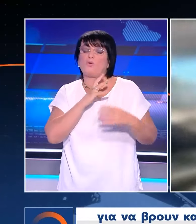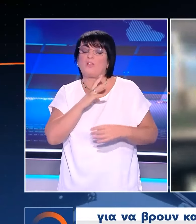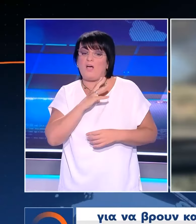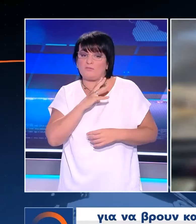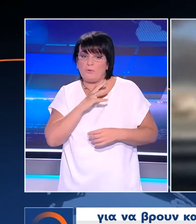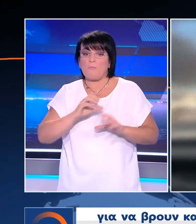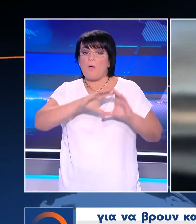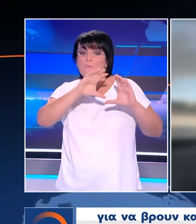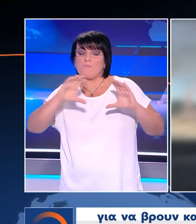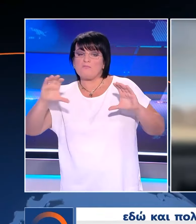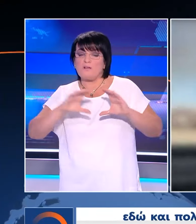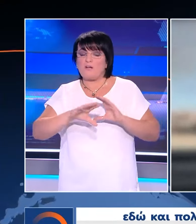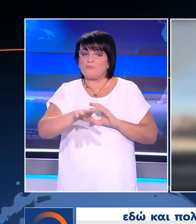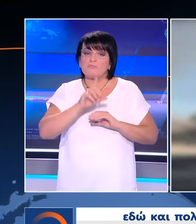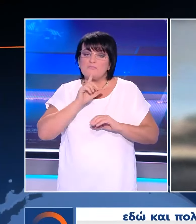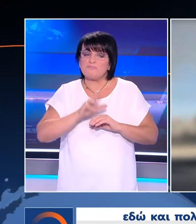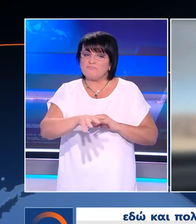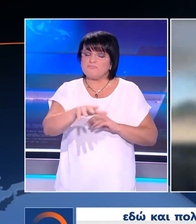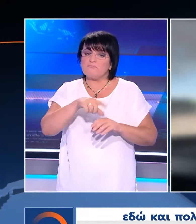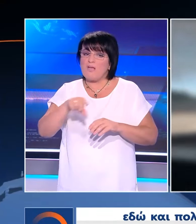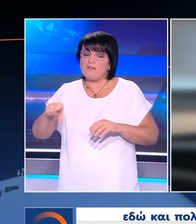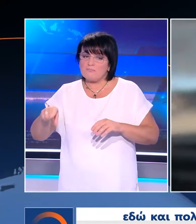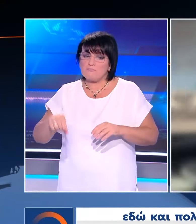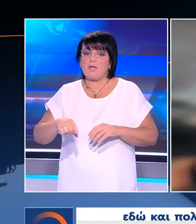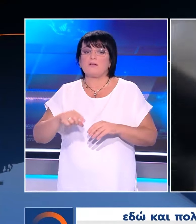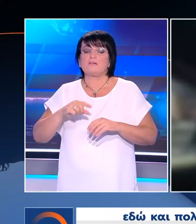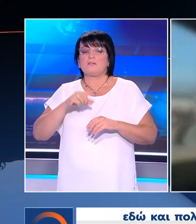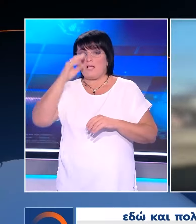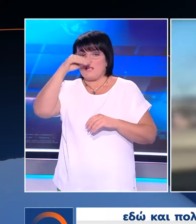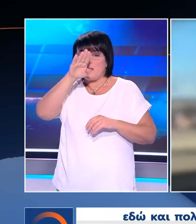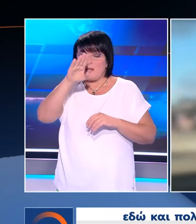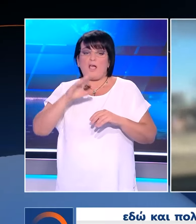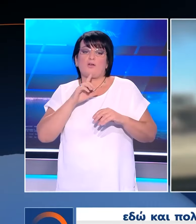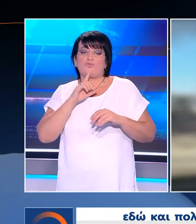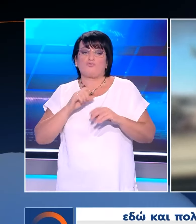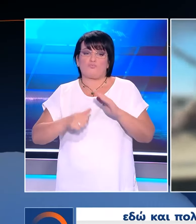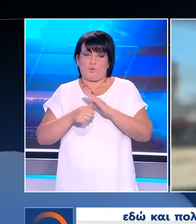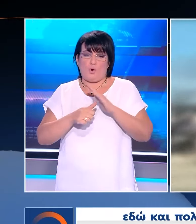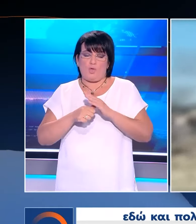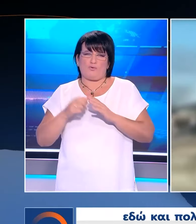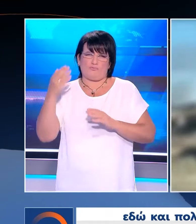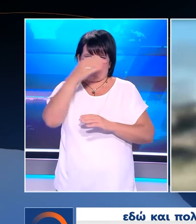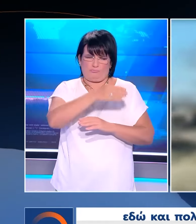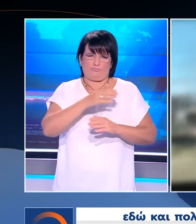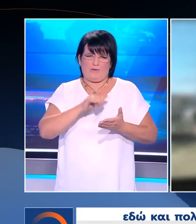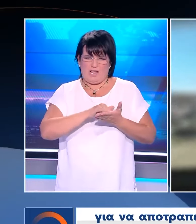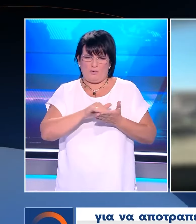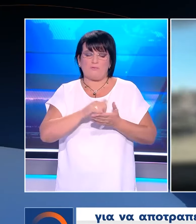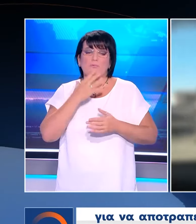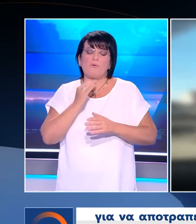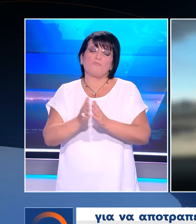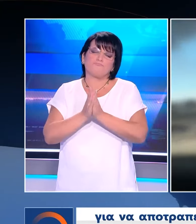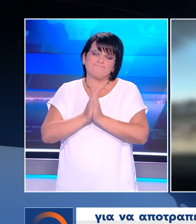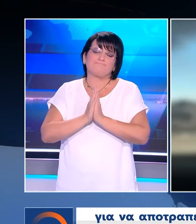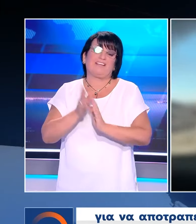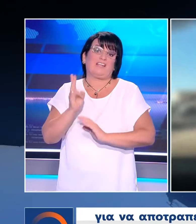η μέση ανατολή βράζει εδώ και πολλές ημέρες με τον ιρανό πρόεδρο από τη νέα υόρκη να ζητά άμεση επέμβαση για να αποτραπεί ο